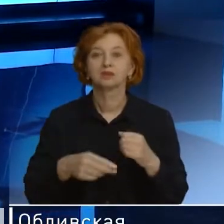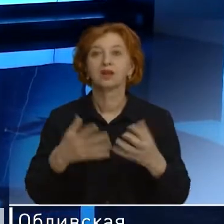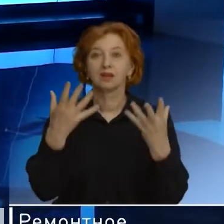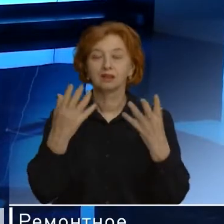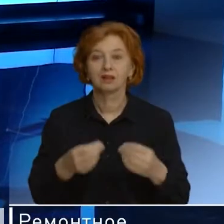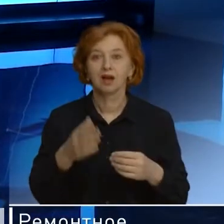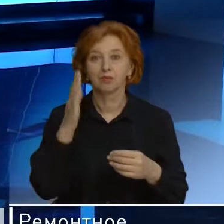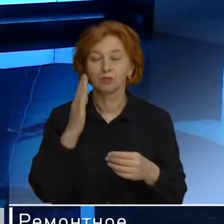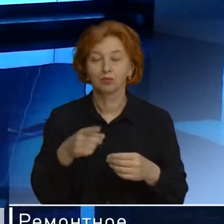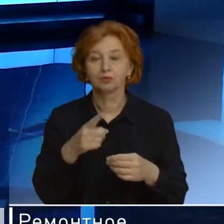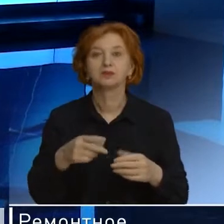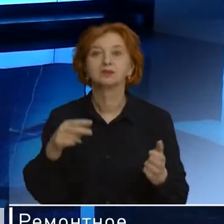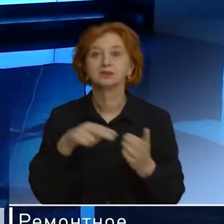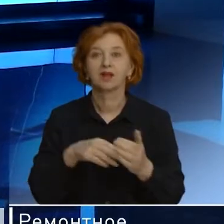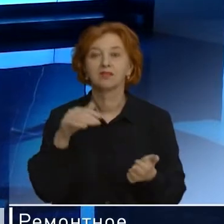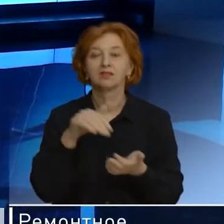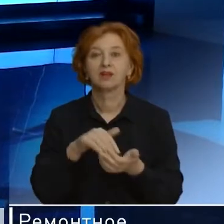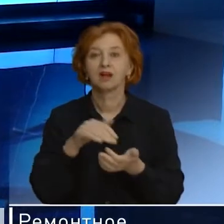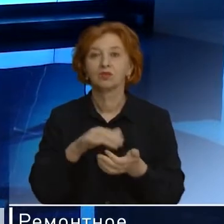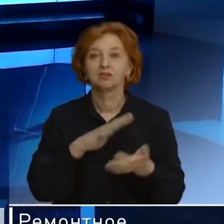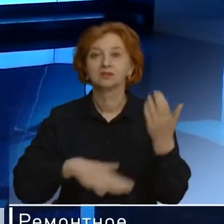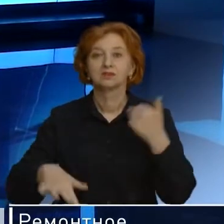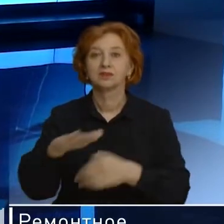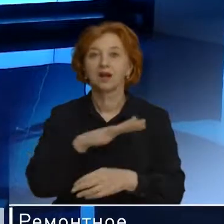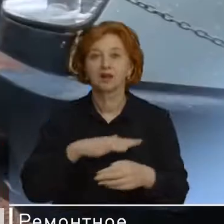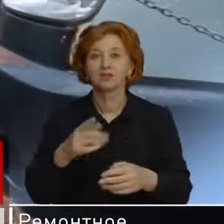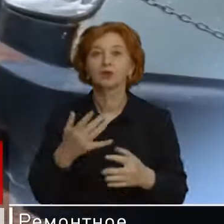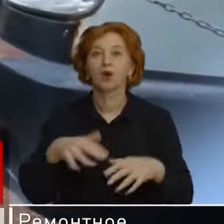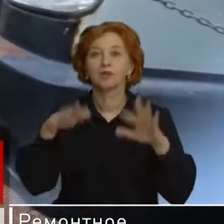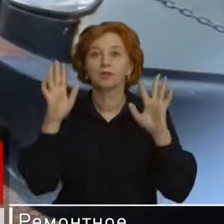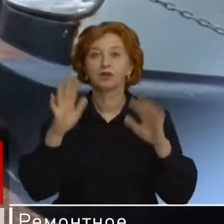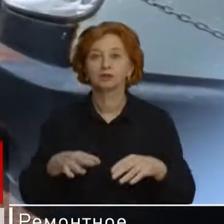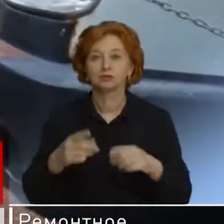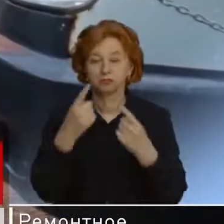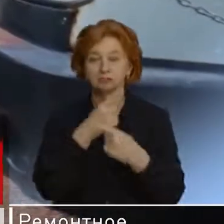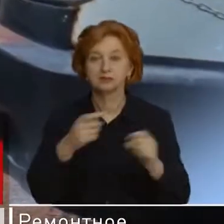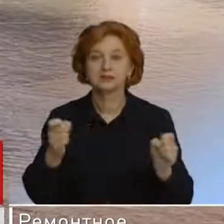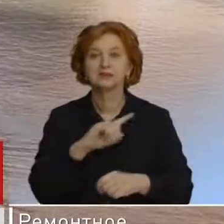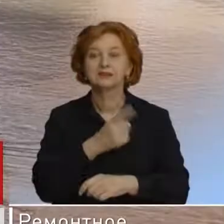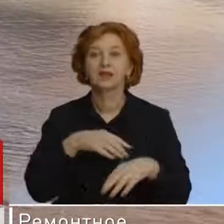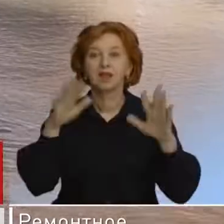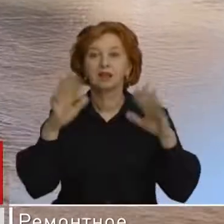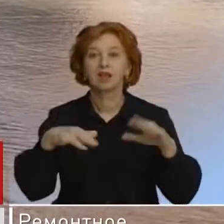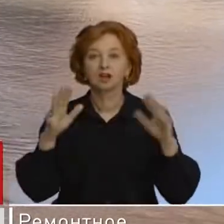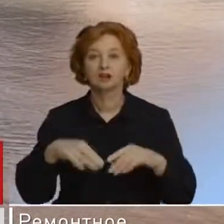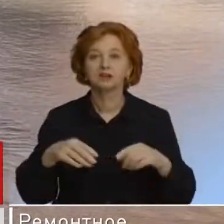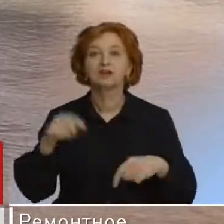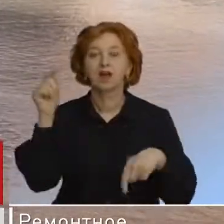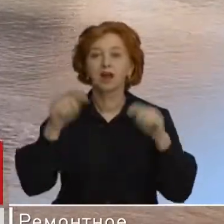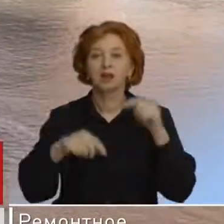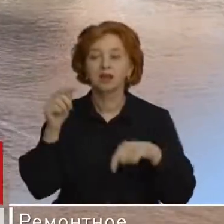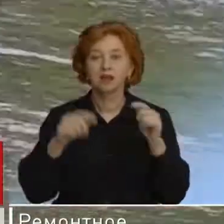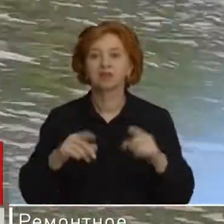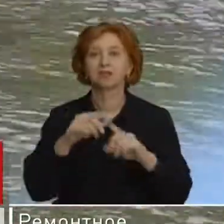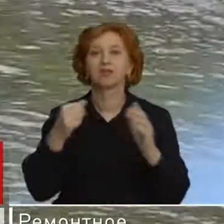и 13 августа в Таганрогском заливе, в том числе в портах Ростов, Азов и Таганрог, ожидаются местами сильные дожди, ливни с ухудшением видимости